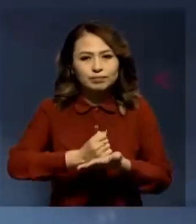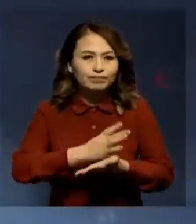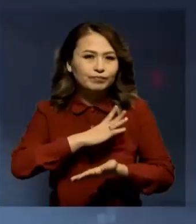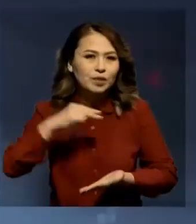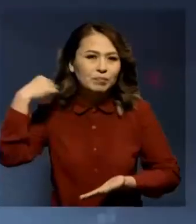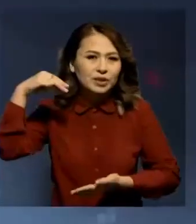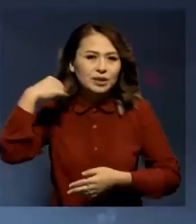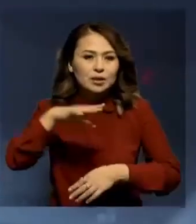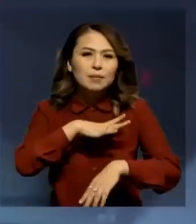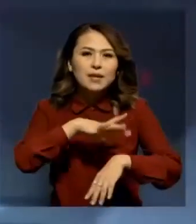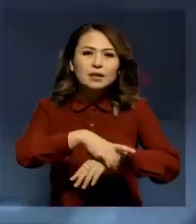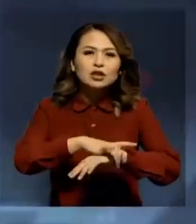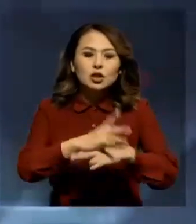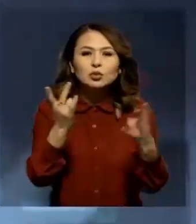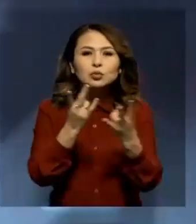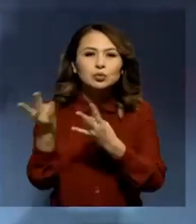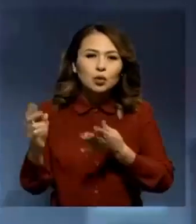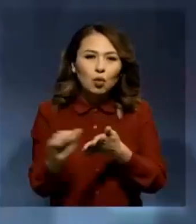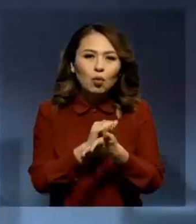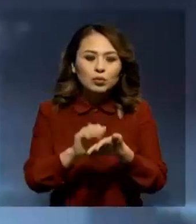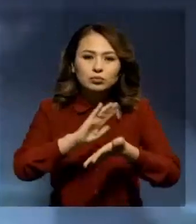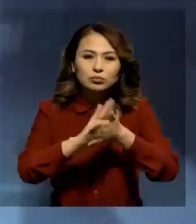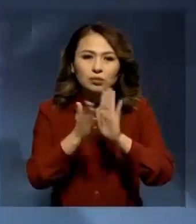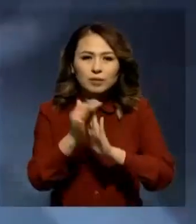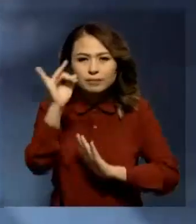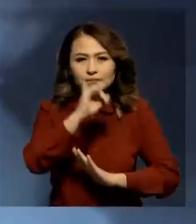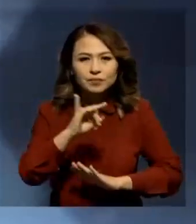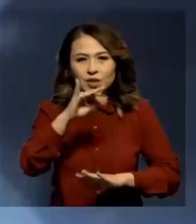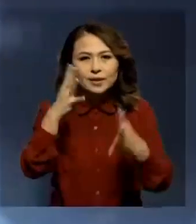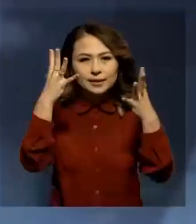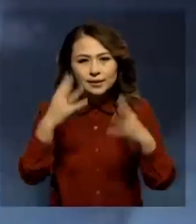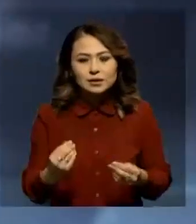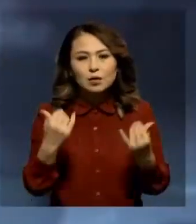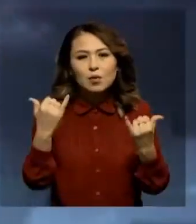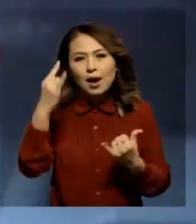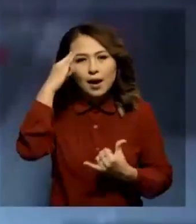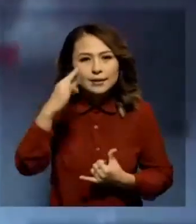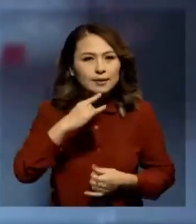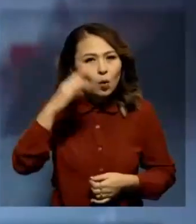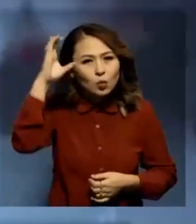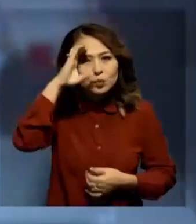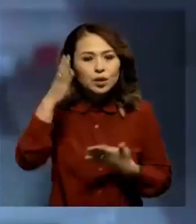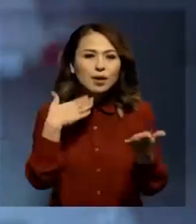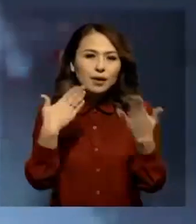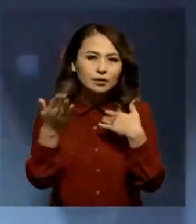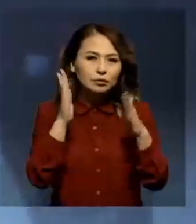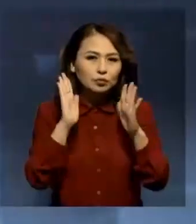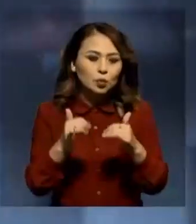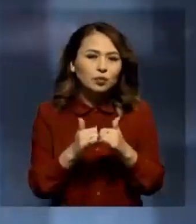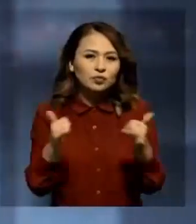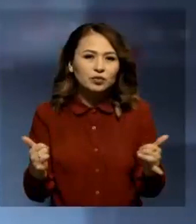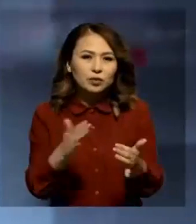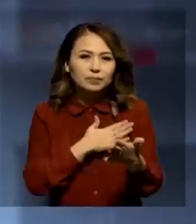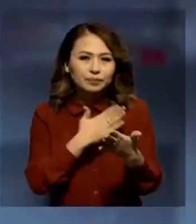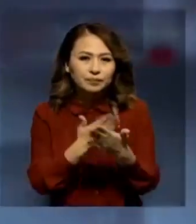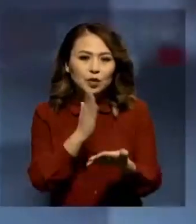Президенттер Ташкенде тиісті шарттарға қол қойды. Сосын мұны тарихи күн деді. Жалпы қазақ пен өзбектің қатынасы енді қарқын алады. Екі